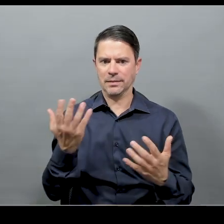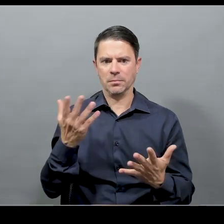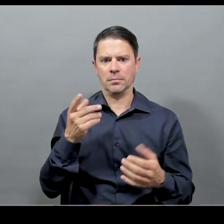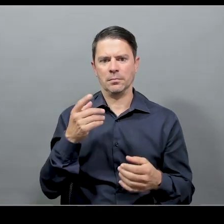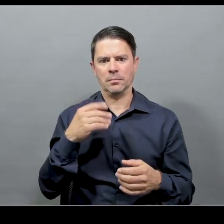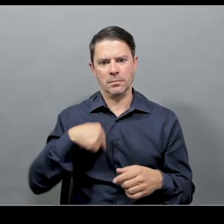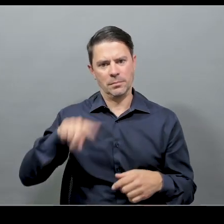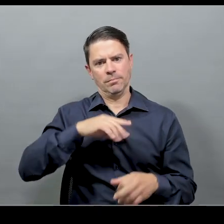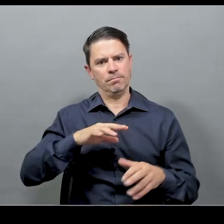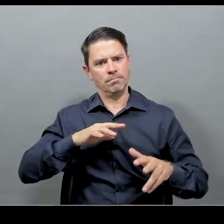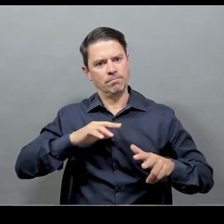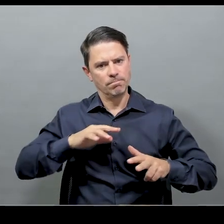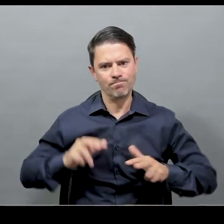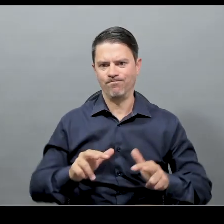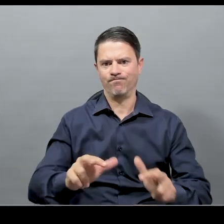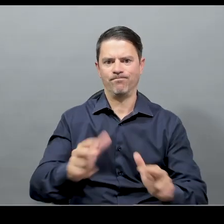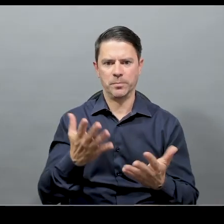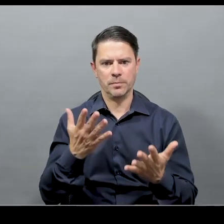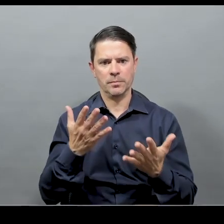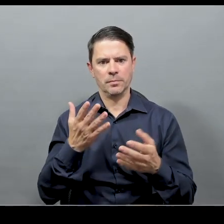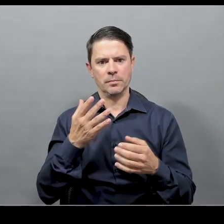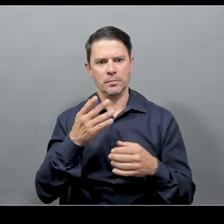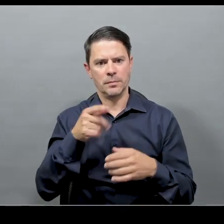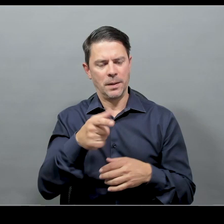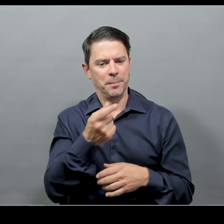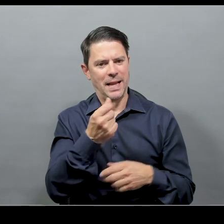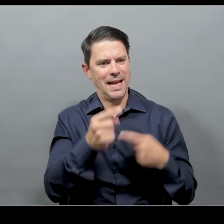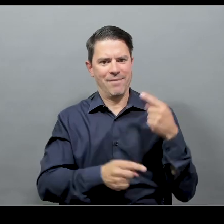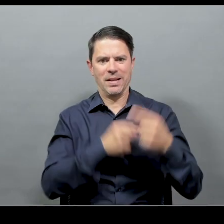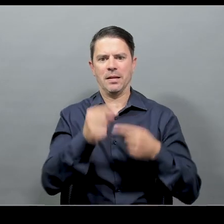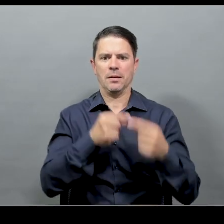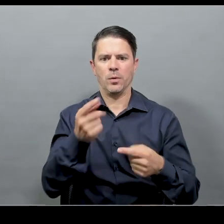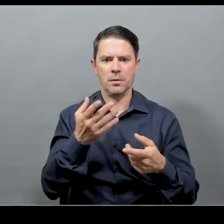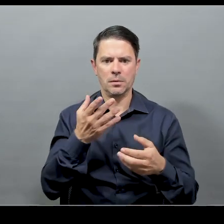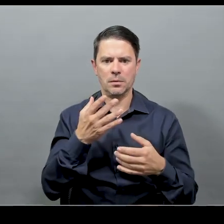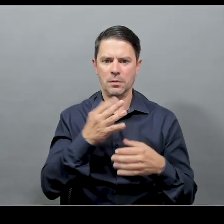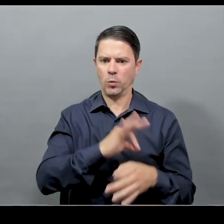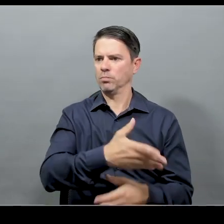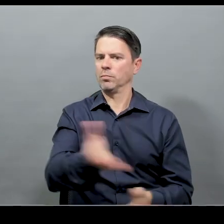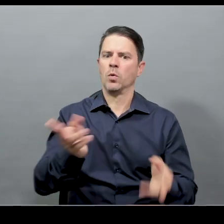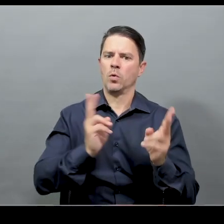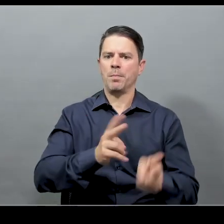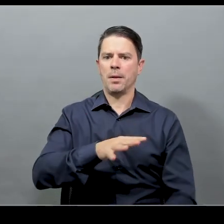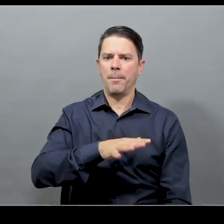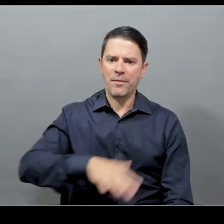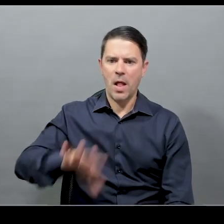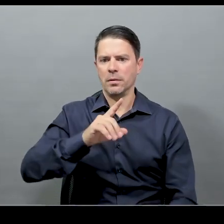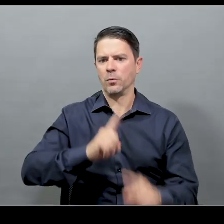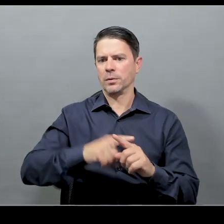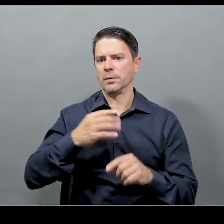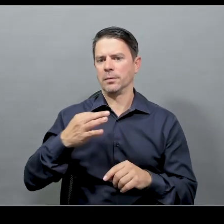der Kaskade der Preisentwicklungen für die Normalbevölkerung, für die